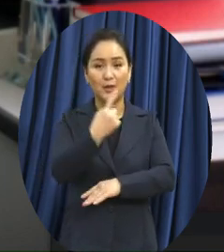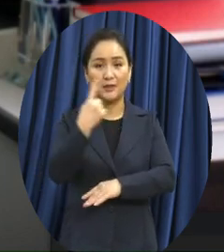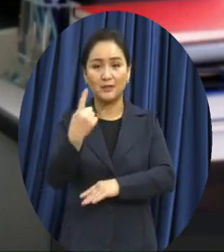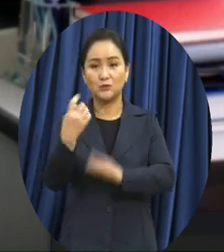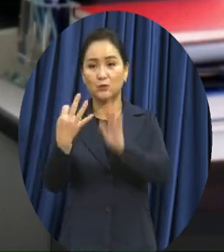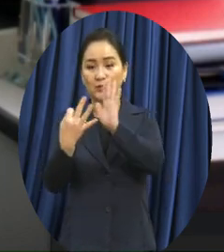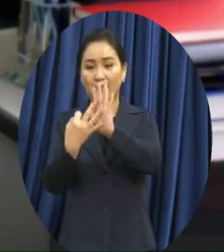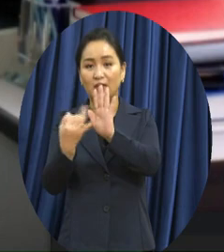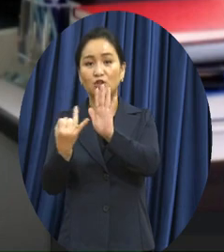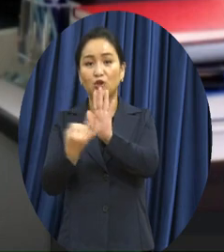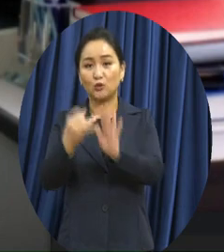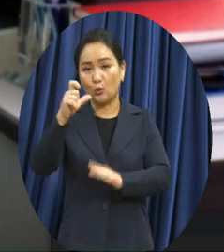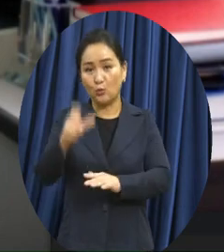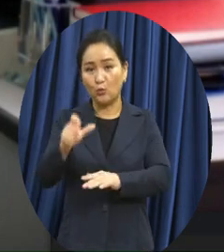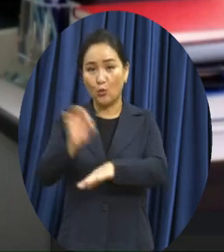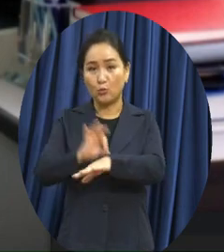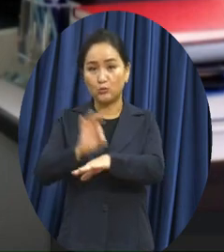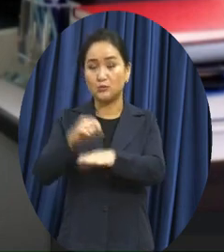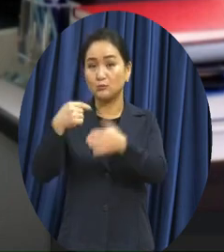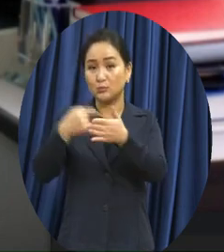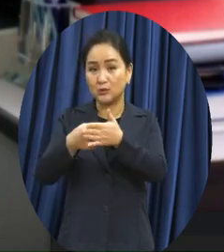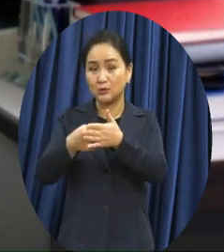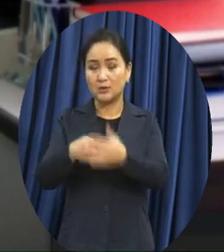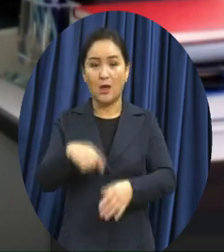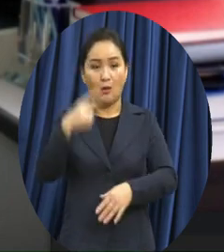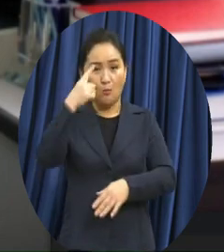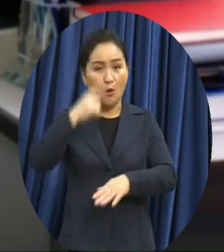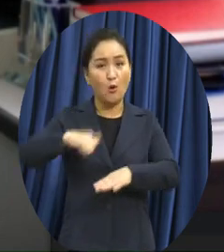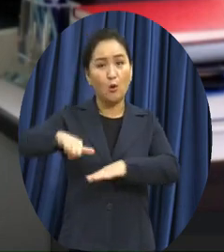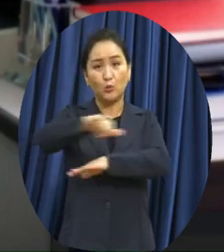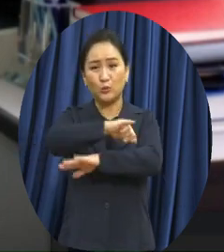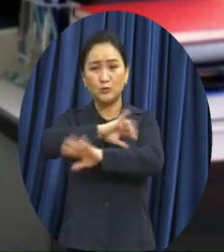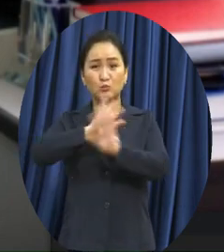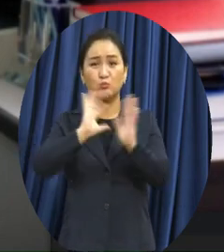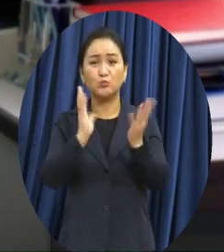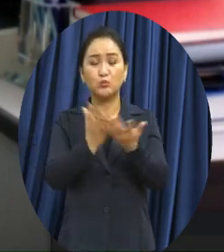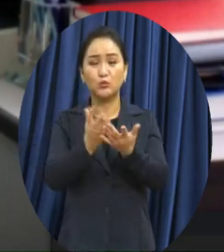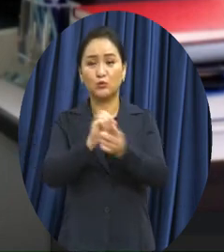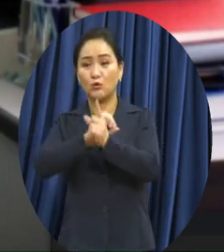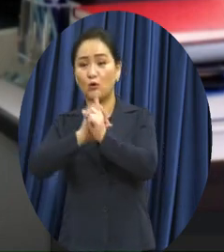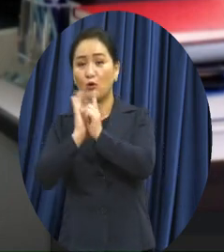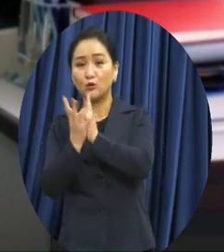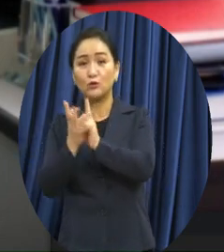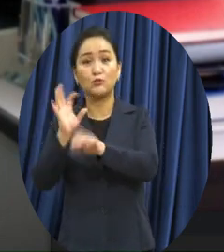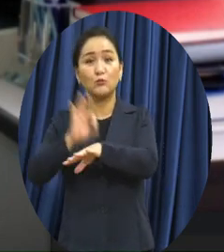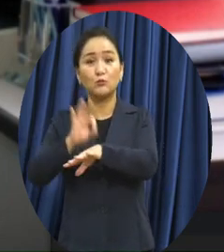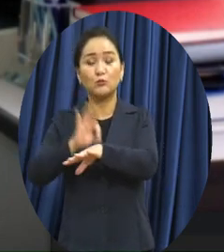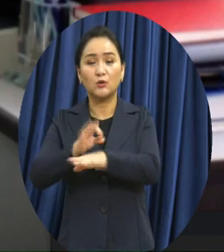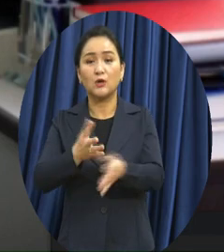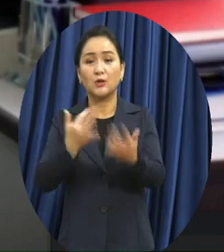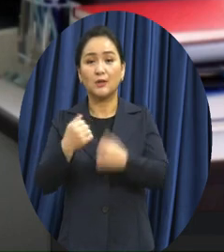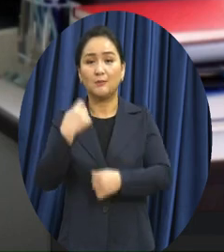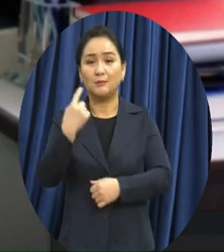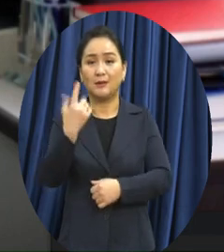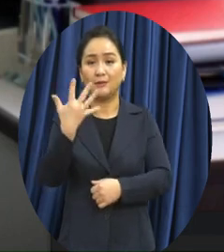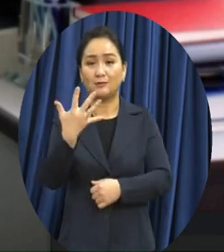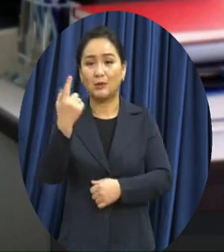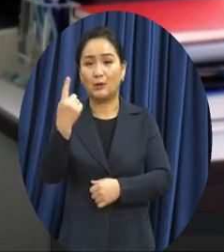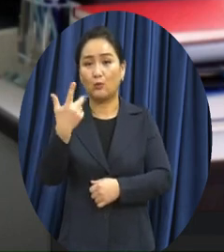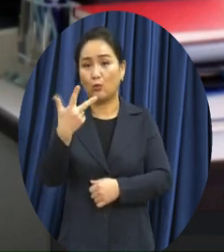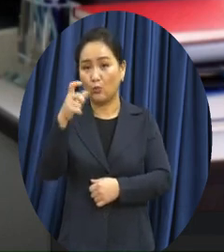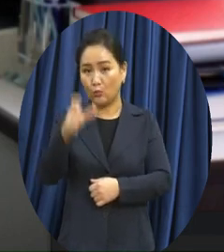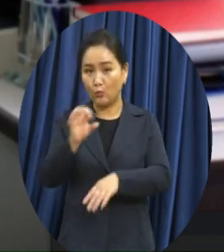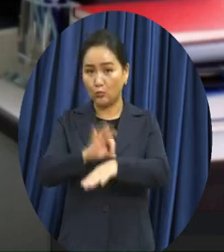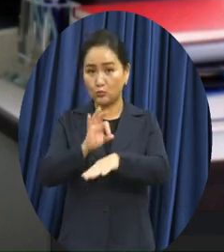1187 тохиолдол болсон байна. За улсын хэмжээнд кадастр өвчлөлийн голомтод 1513 тохиолдол